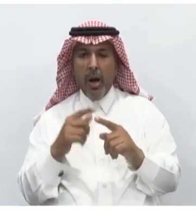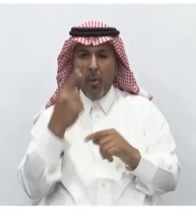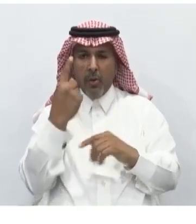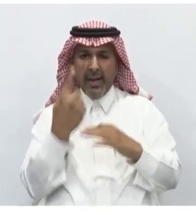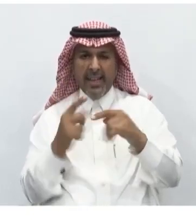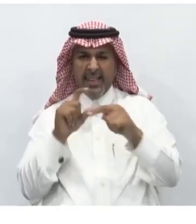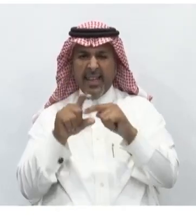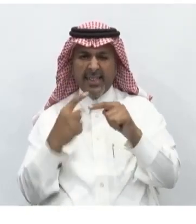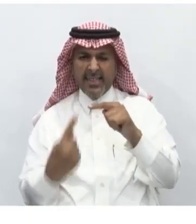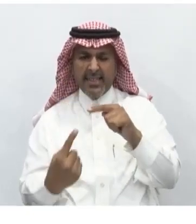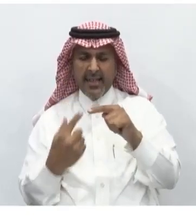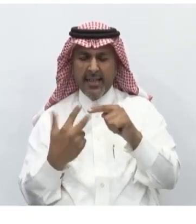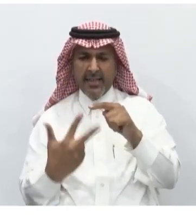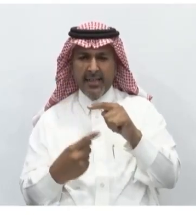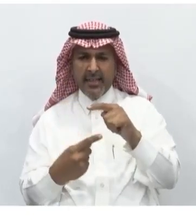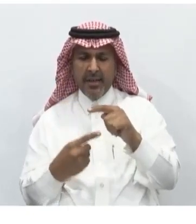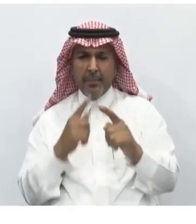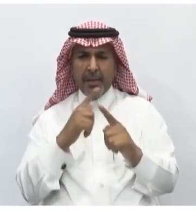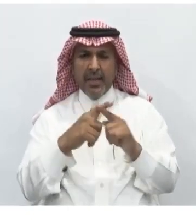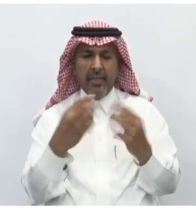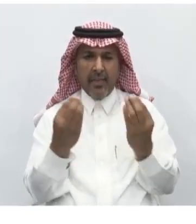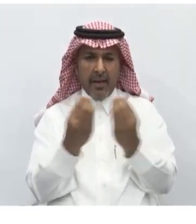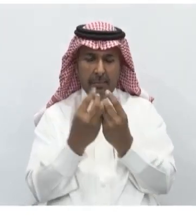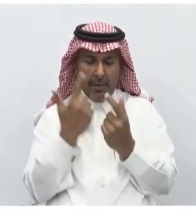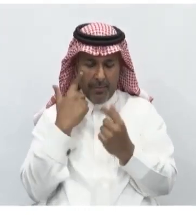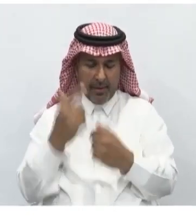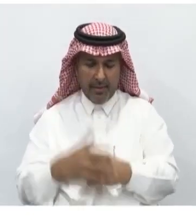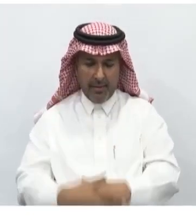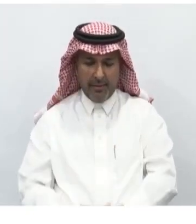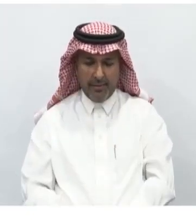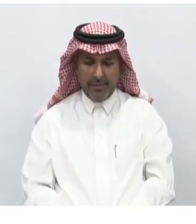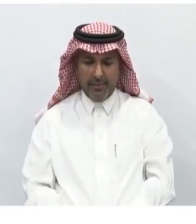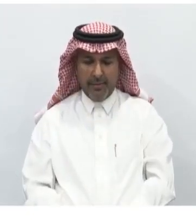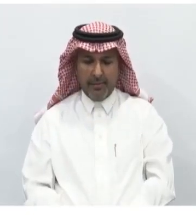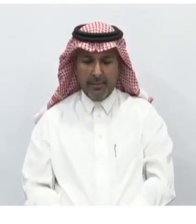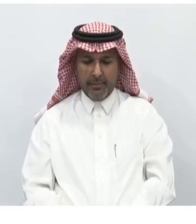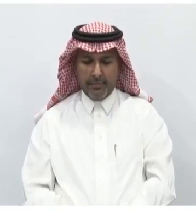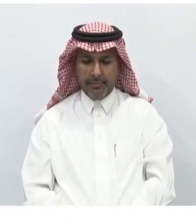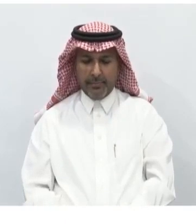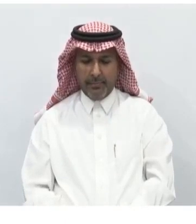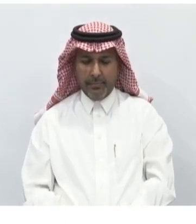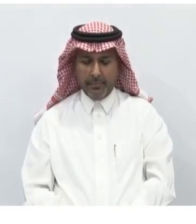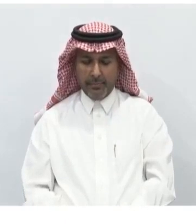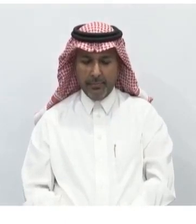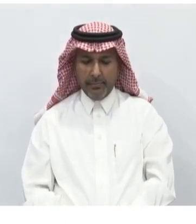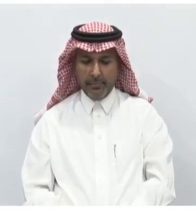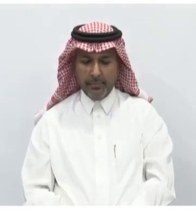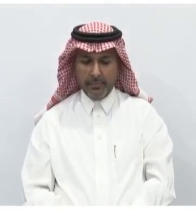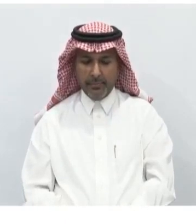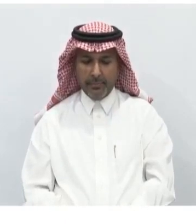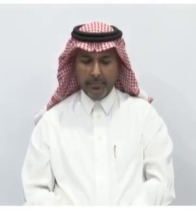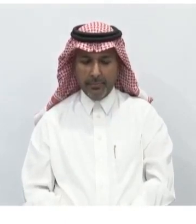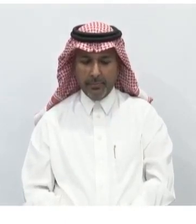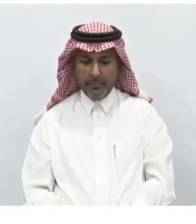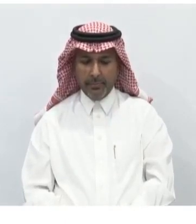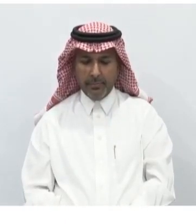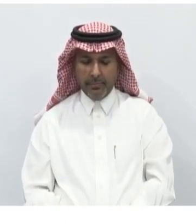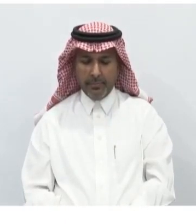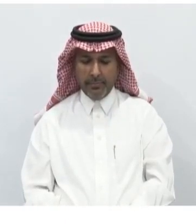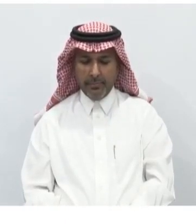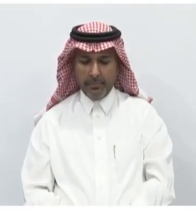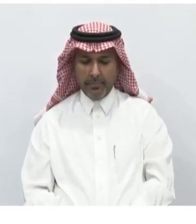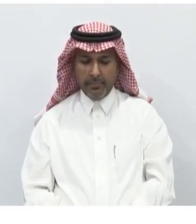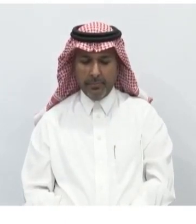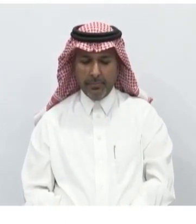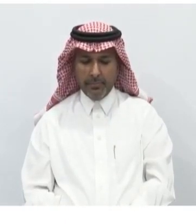على 18 ثم نضربها في 2.51 سيعطيني الناتج 0.139 من